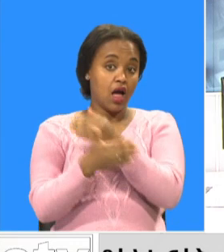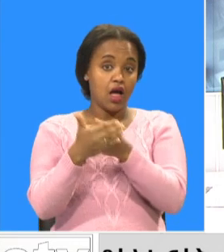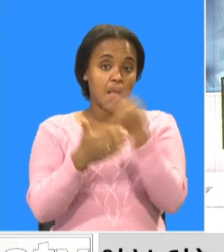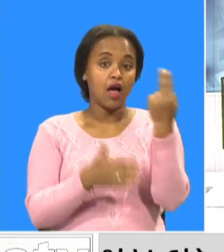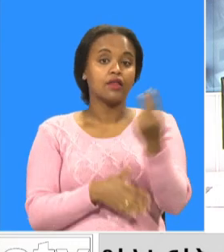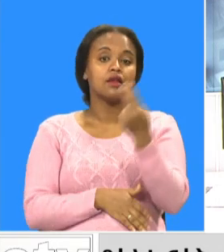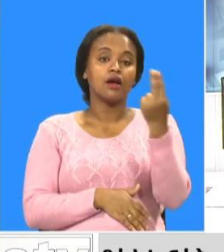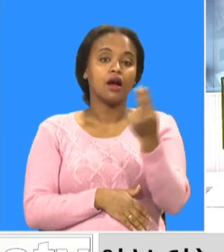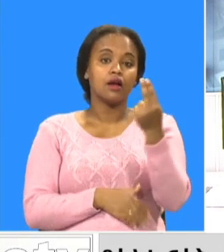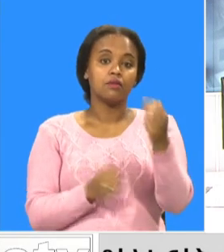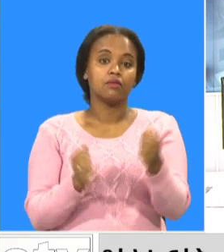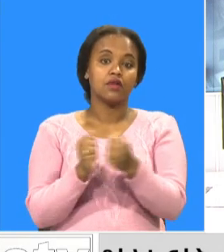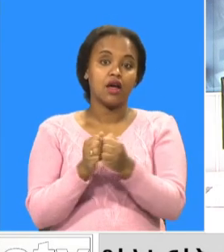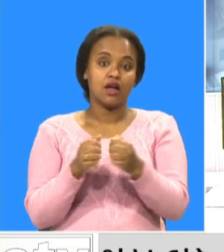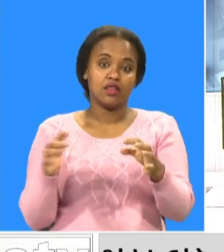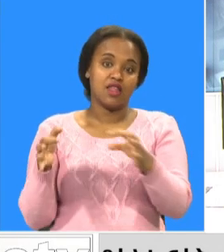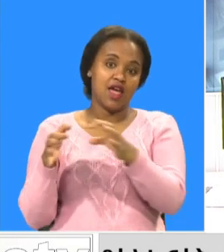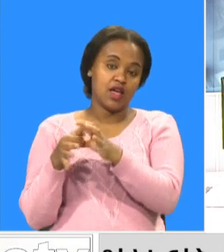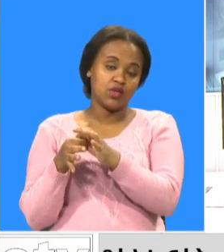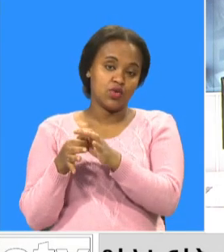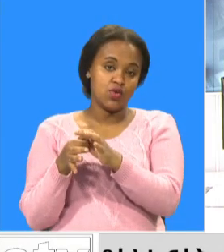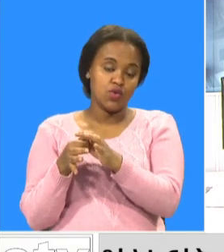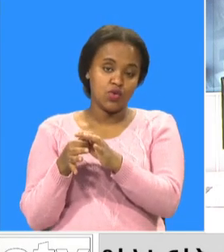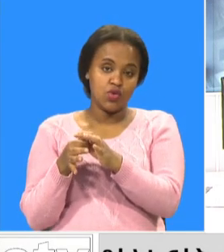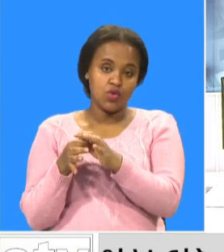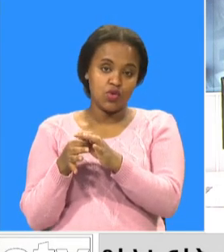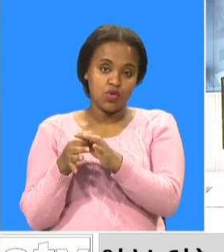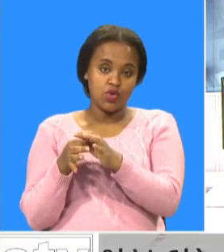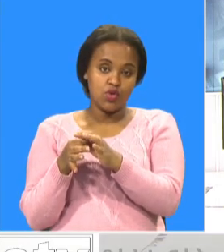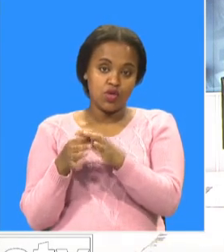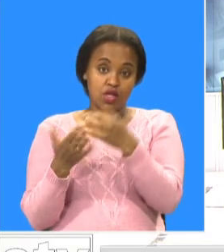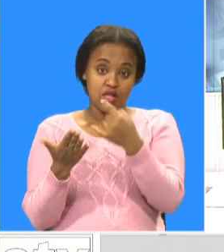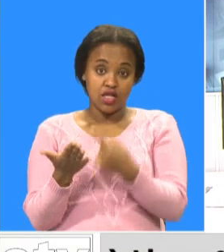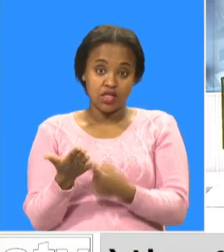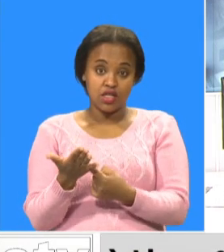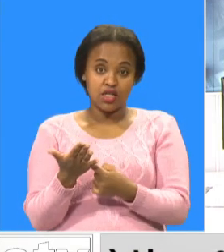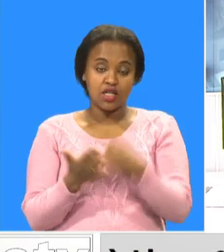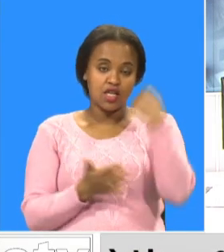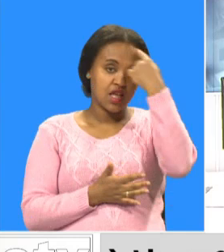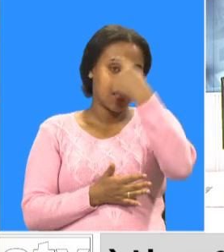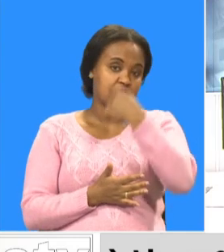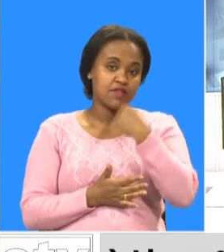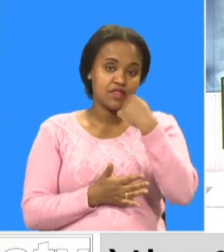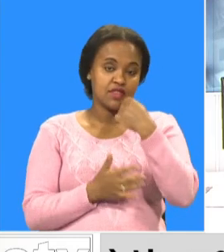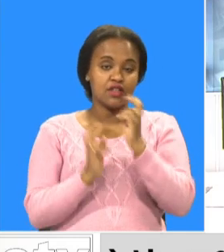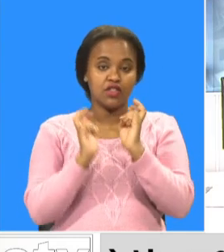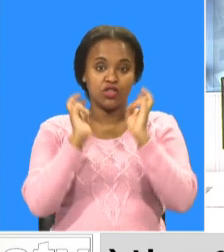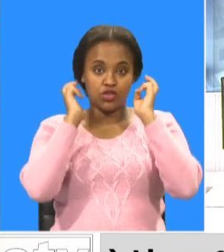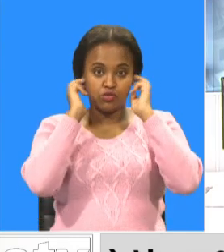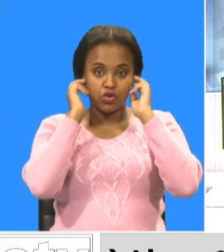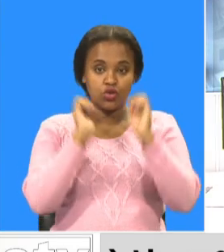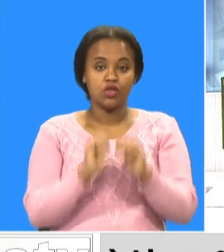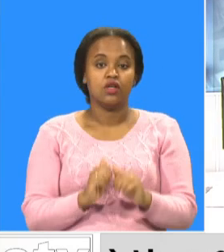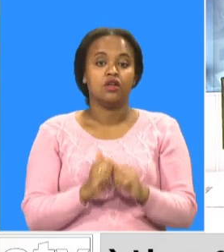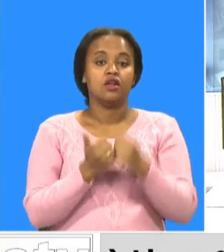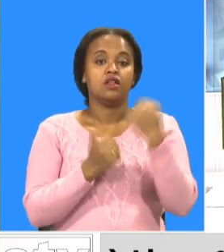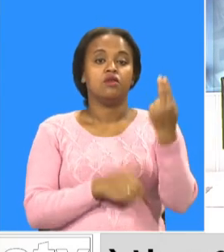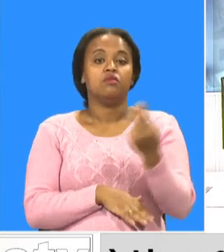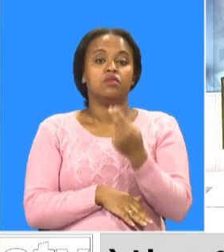ከአጠቃቀም ጋር ተያይዞ ያው እነዚህን የፊት ጭንብሎች እንዴት ነው